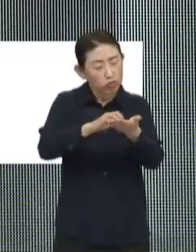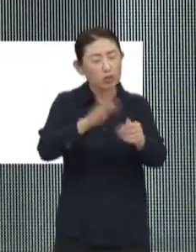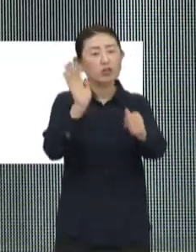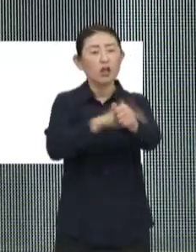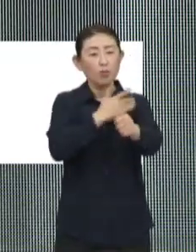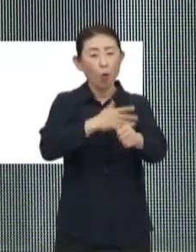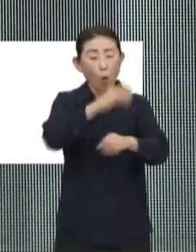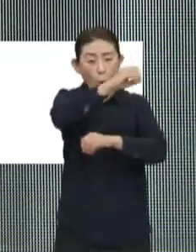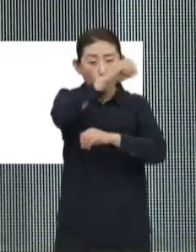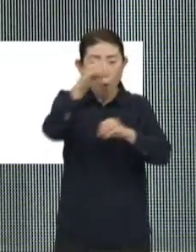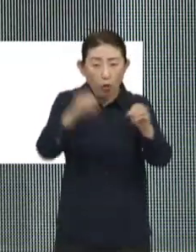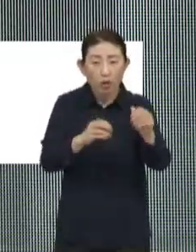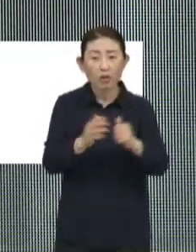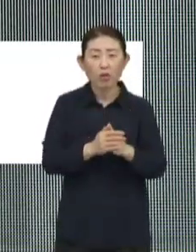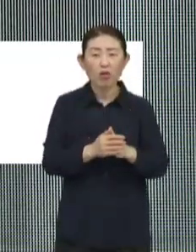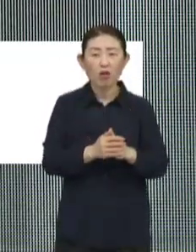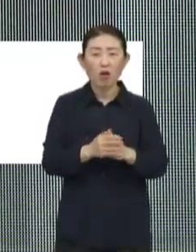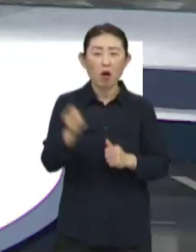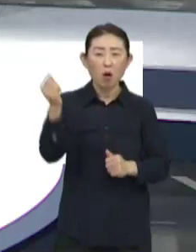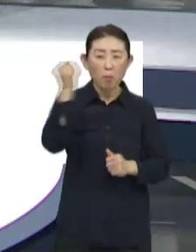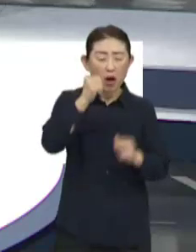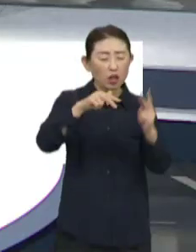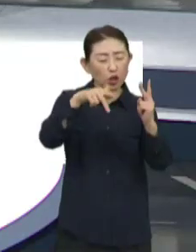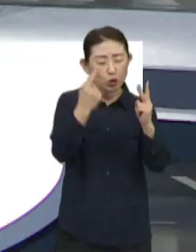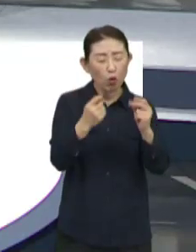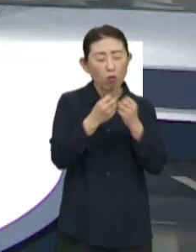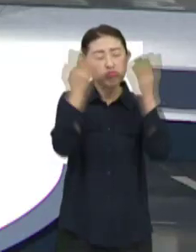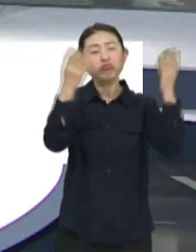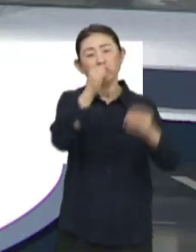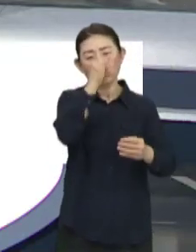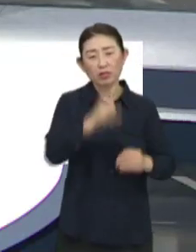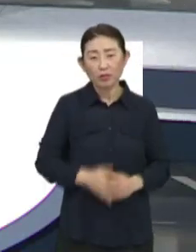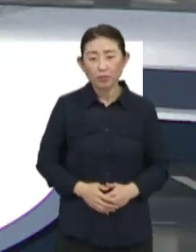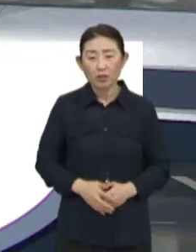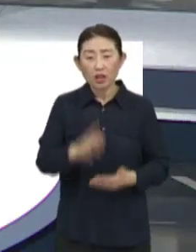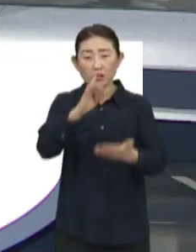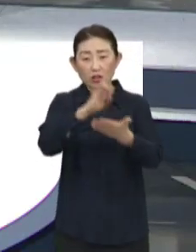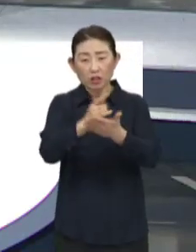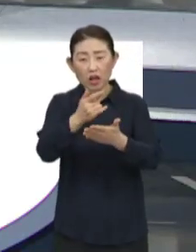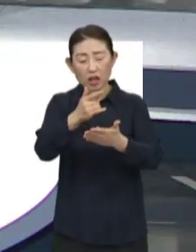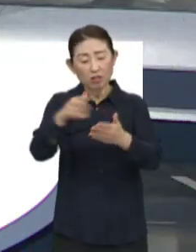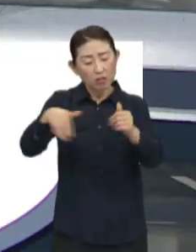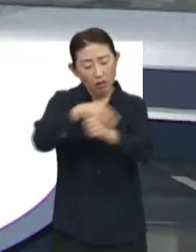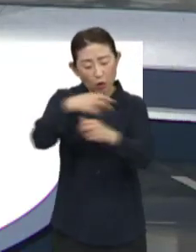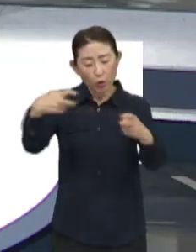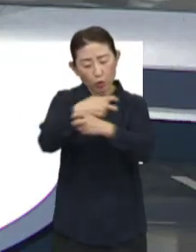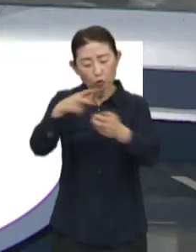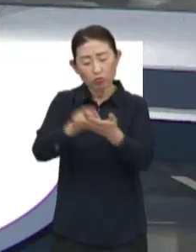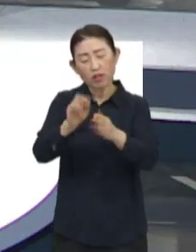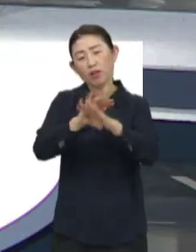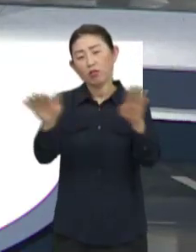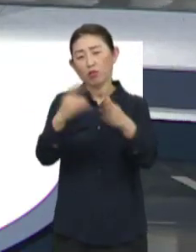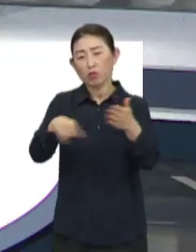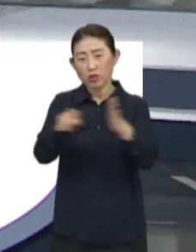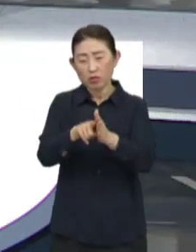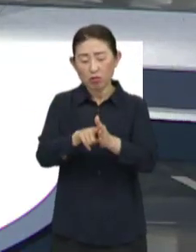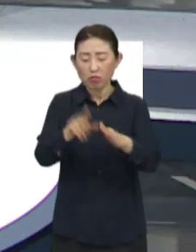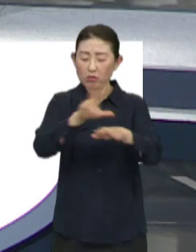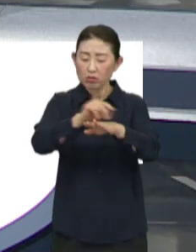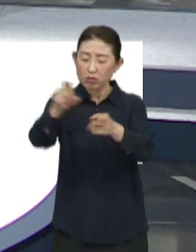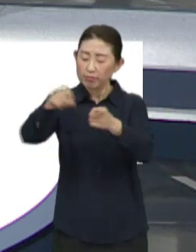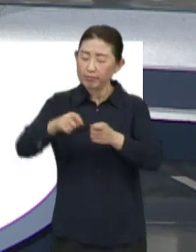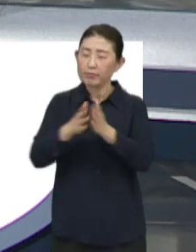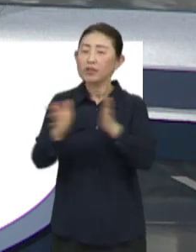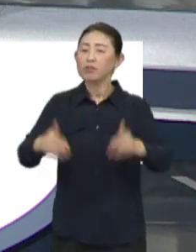추진했다가 이존을 날린 용인시 사례 반면교사 삼아야 합니다. 저는 천안 대중교통 체계를 획기적으로 개선하기 위해서 트램을 도입하고자